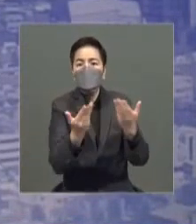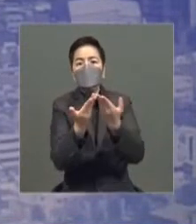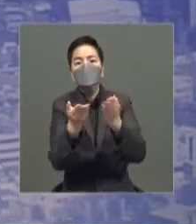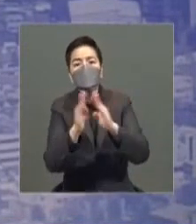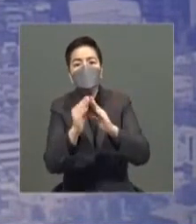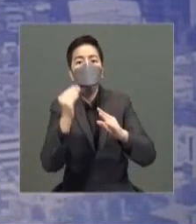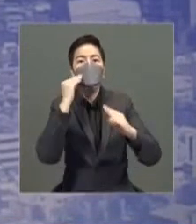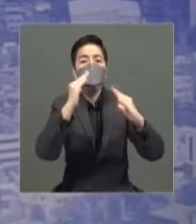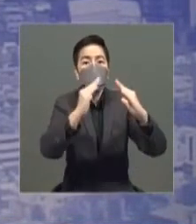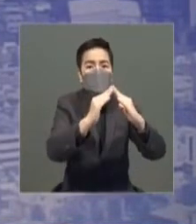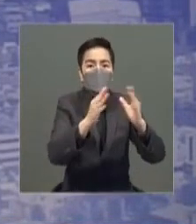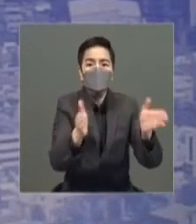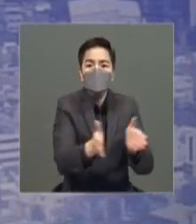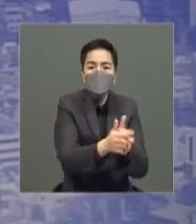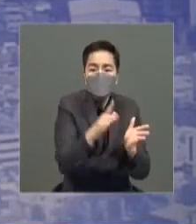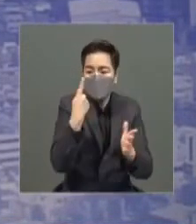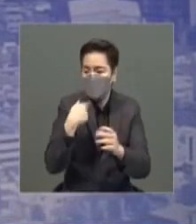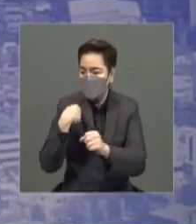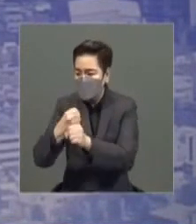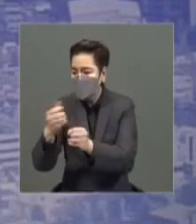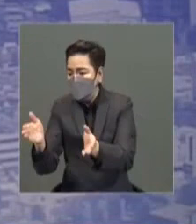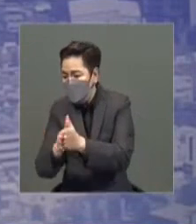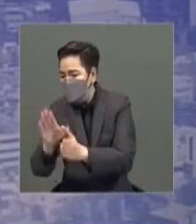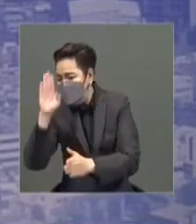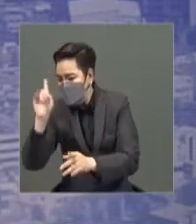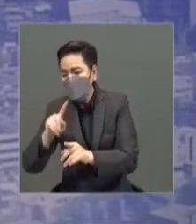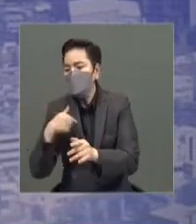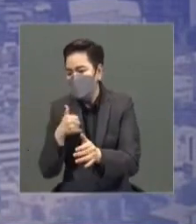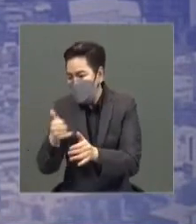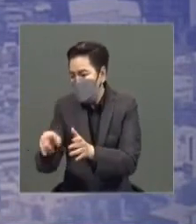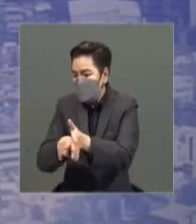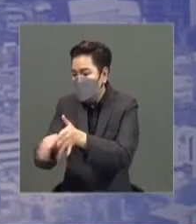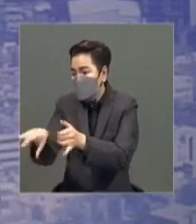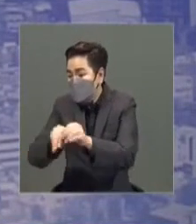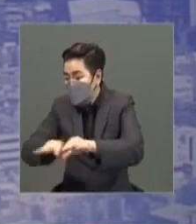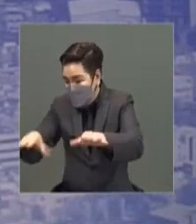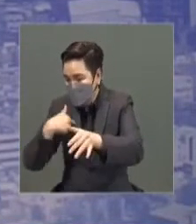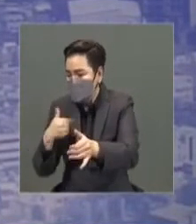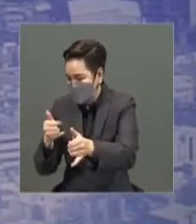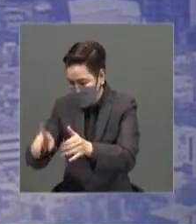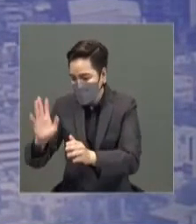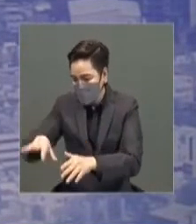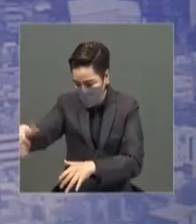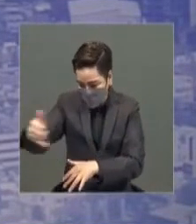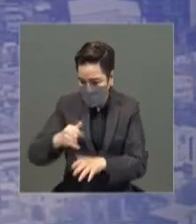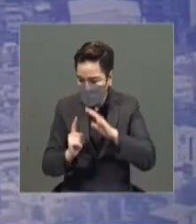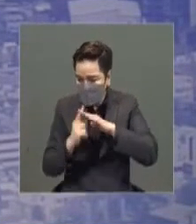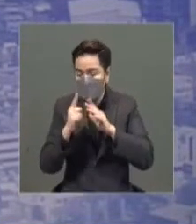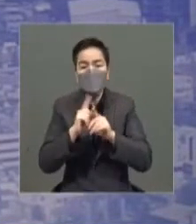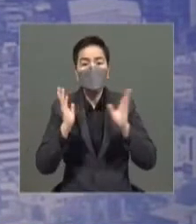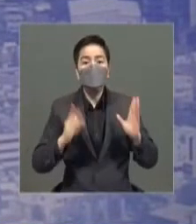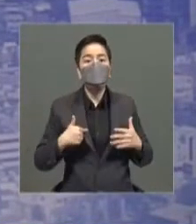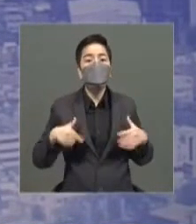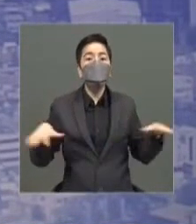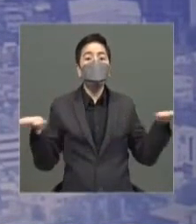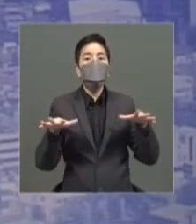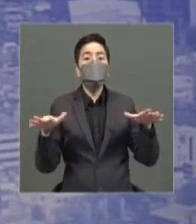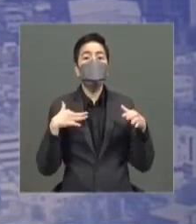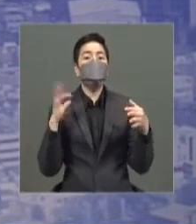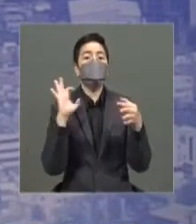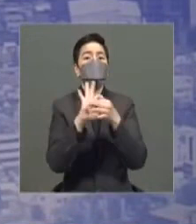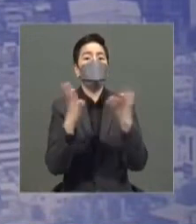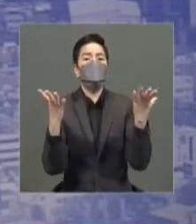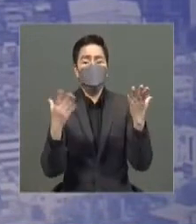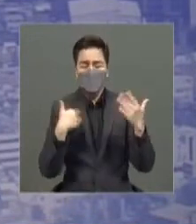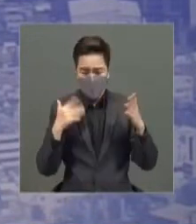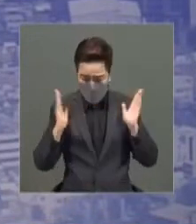ครัวกับใครทำงานสัมผัสเสี่ยงใกล้ชิดกับใครบ้างแต่พี่น้องประชาชนที่อาจจะไม่เข้าข่ายนะคะก็คือไ